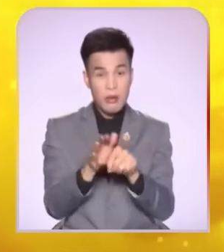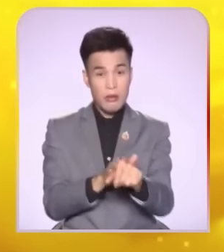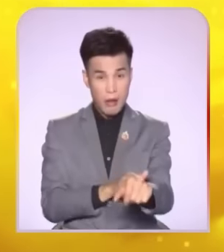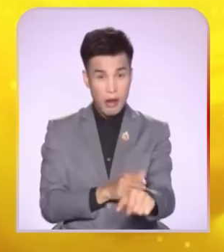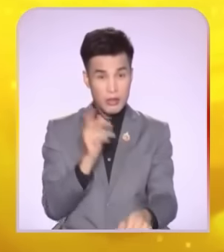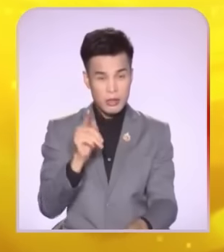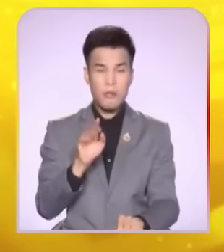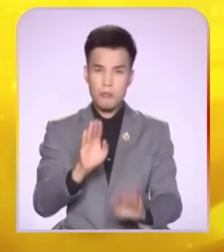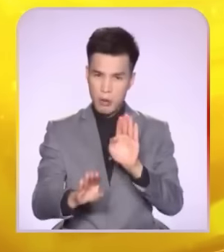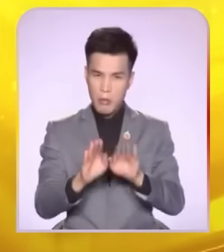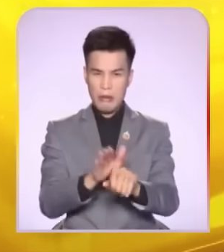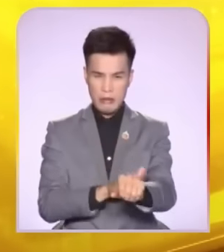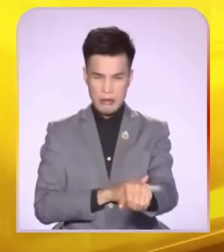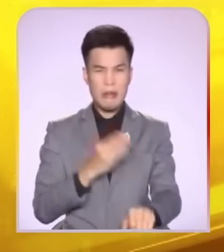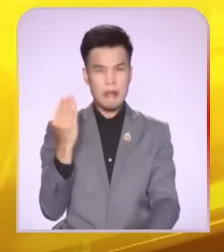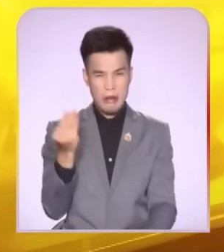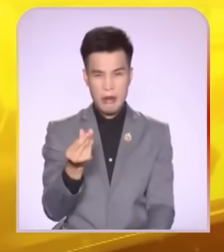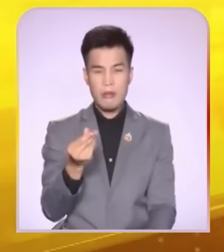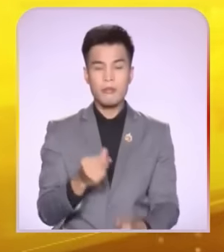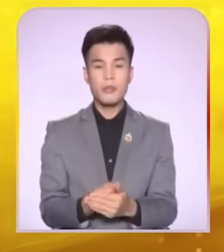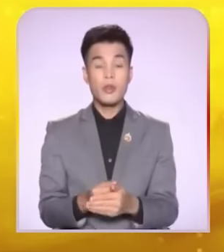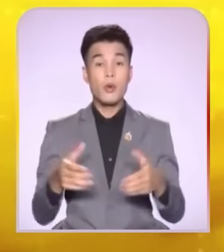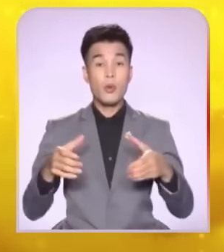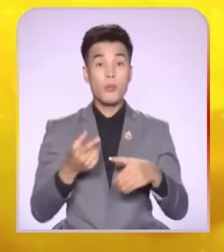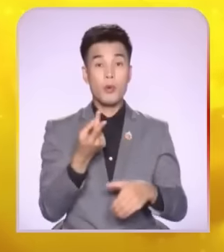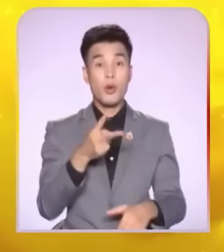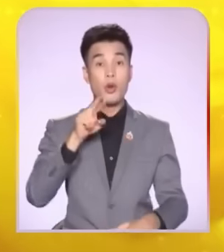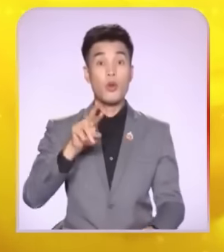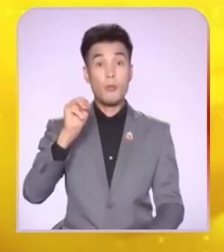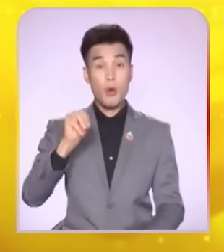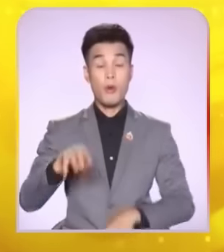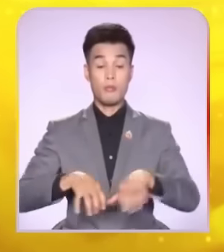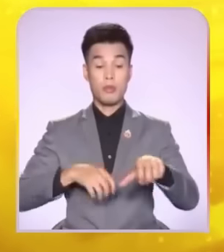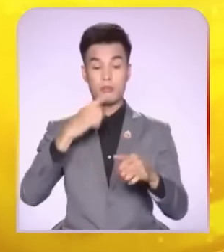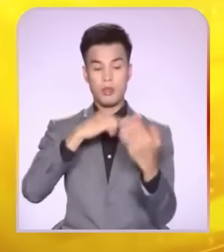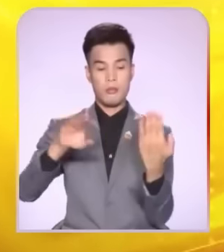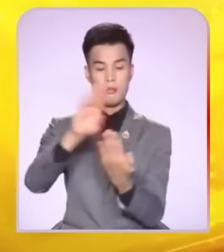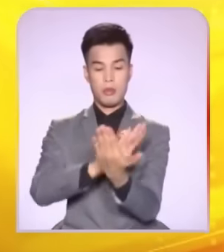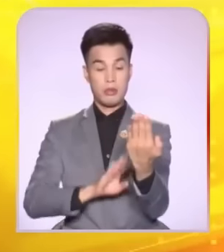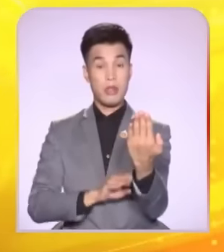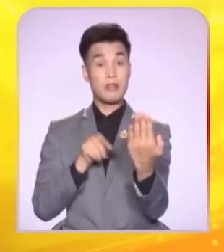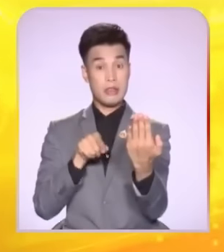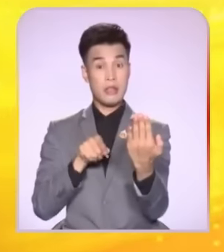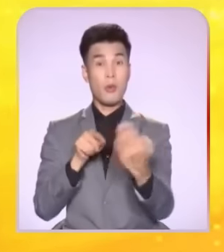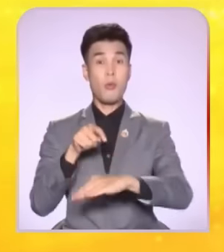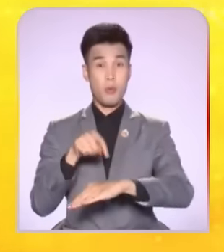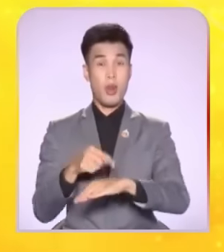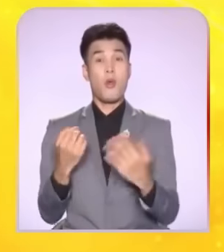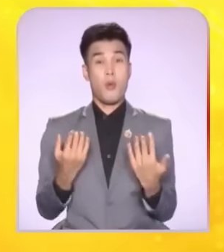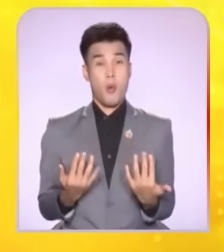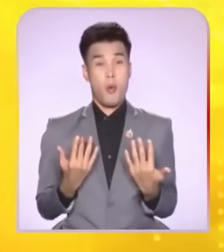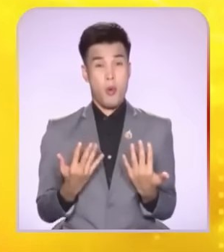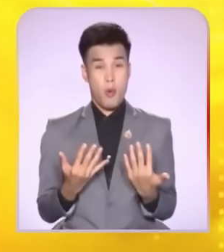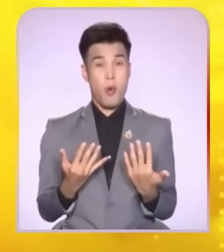เลยเหรอ โอ้ประมาณนั้นเลย หมายความอะไรหมายความว่าคณะรัฐมนตรีที่จะมาบริหารประเทศหลังจากนี้ต้องใช้เวลารออีกนาน